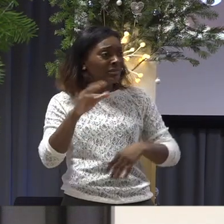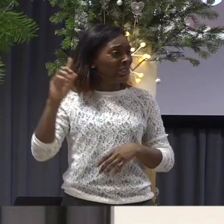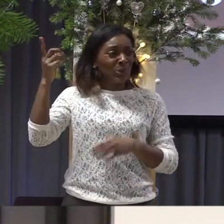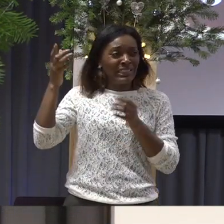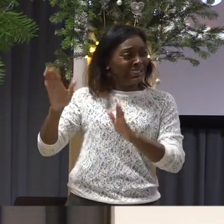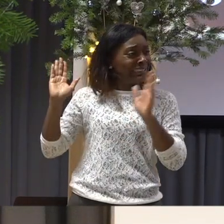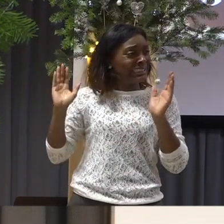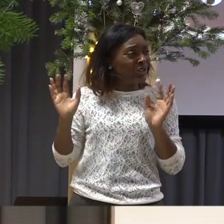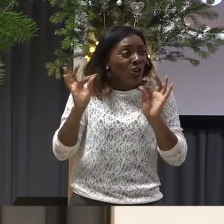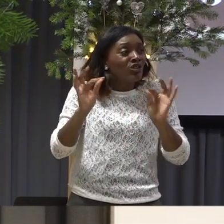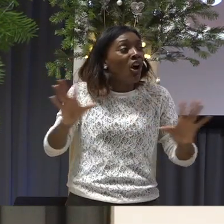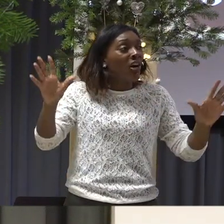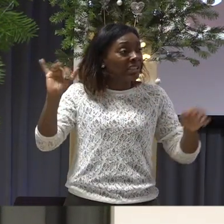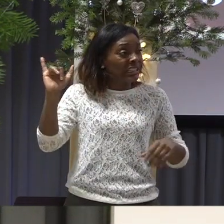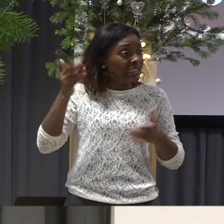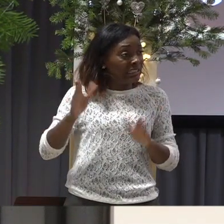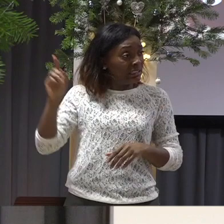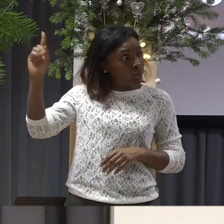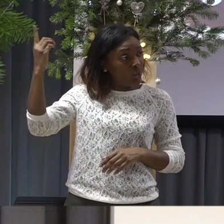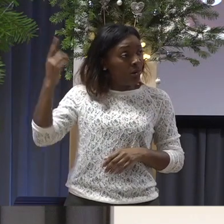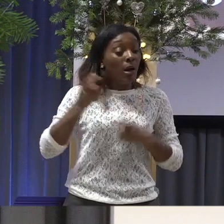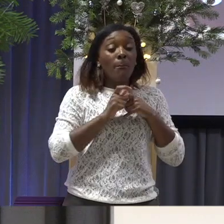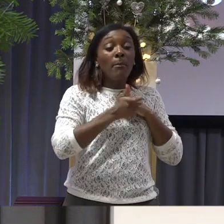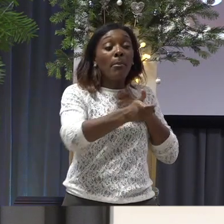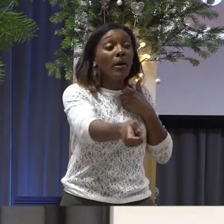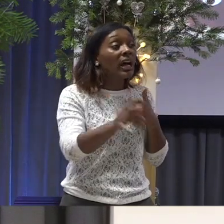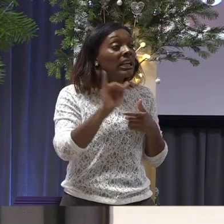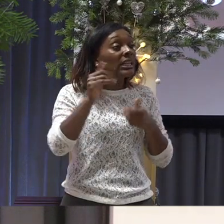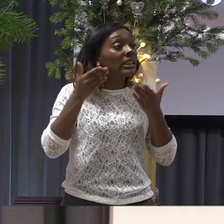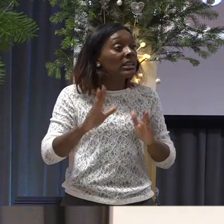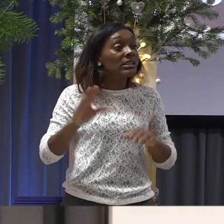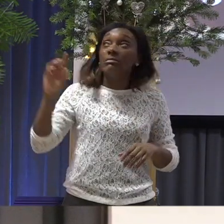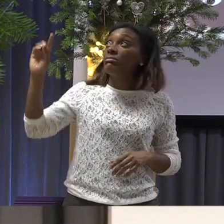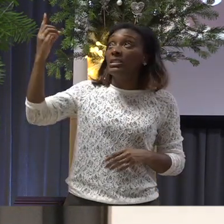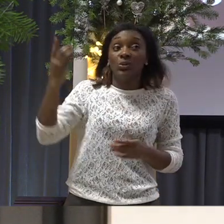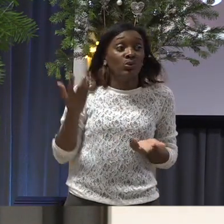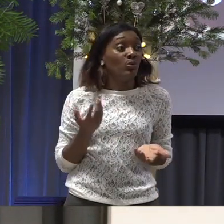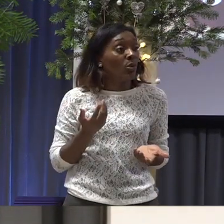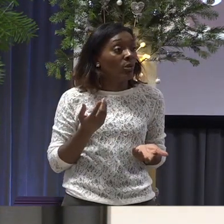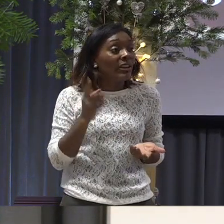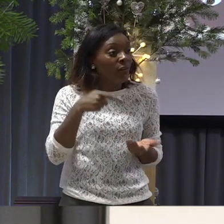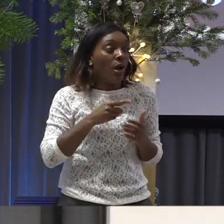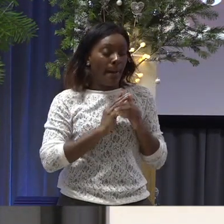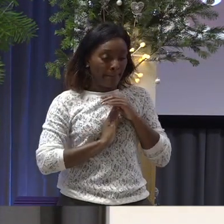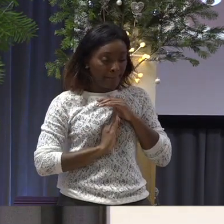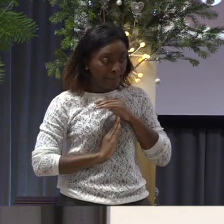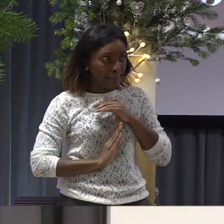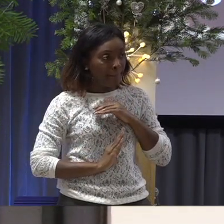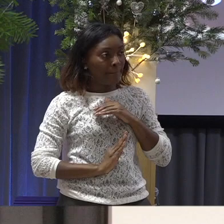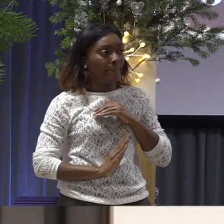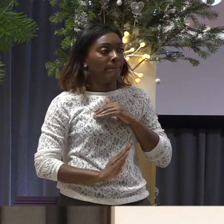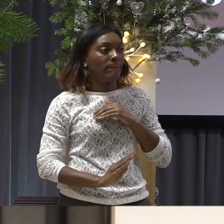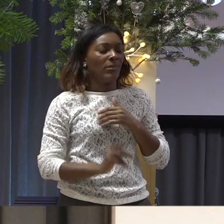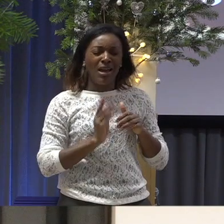Ne mêlez pas vos doigts à tout ce qui est... Soyez simple. Soyez humble. Soyez avec